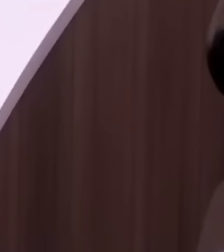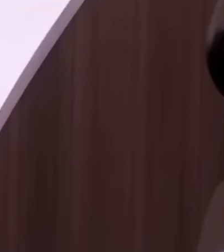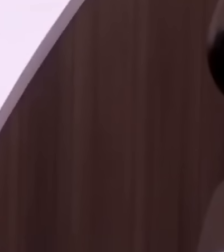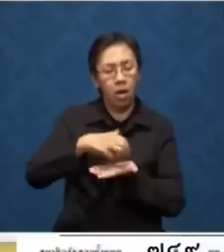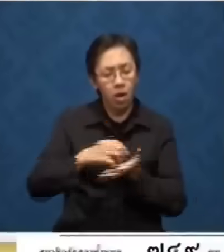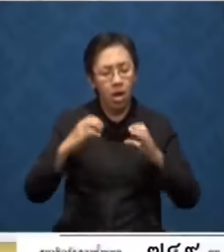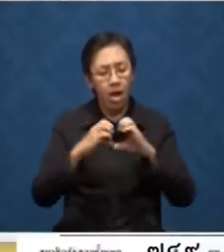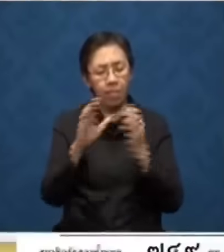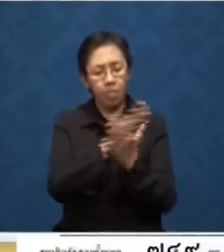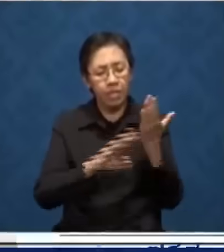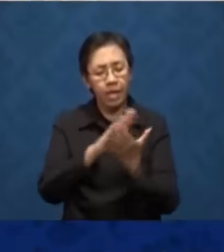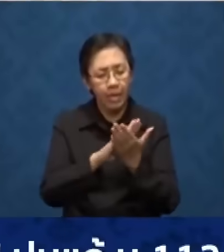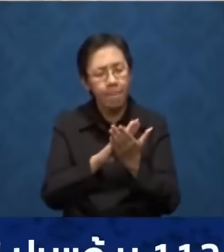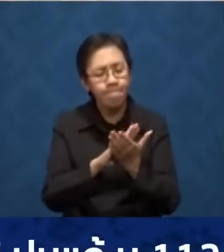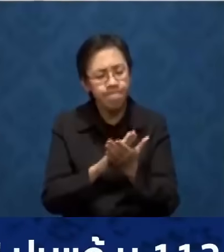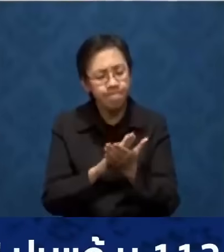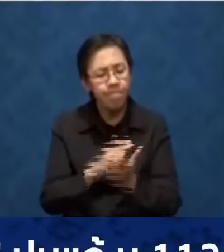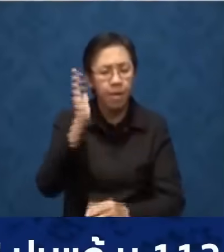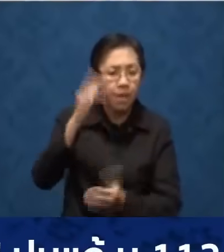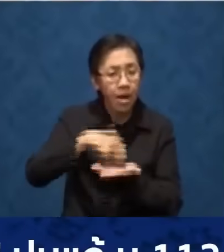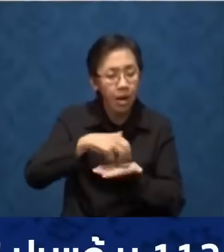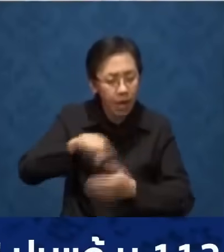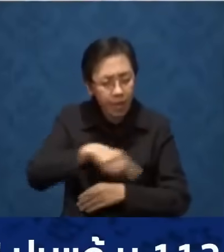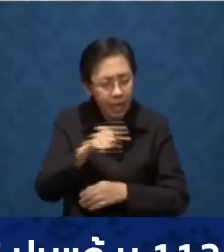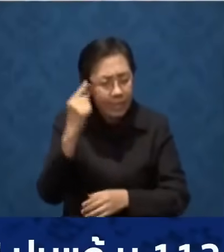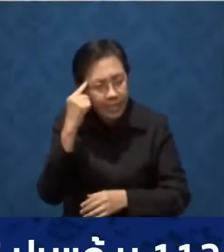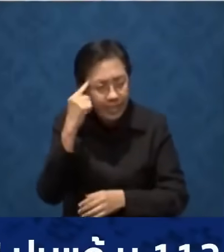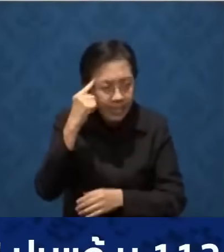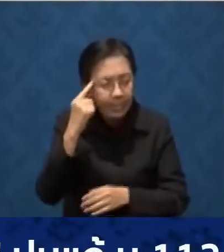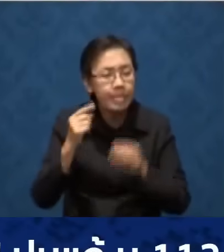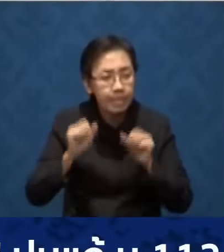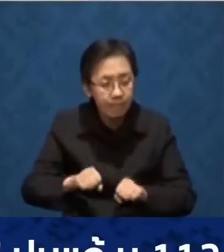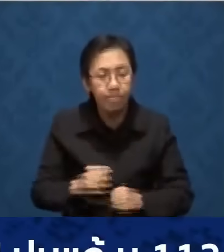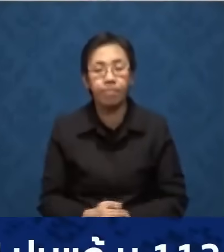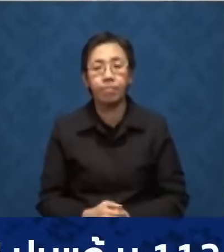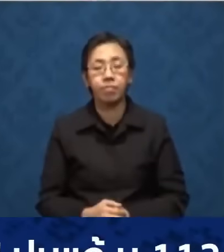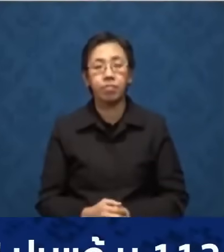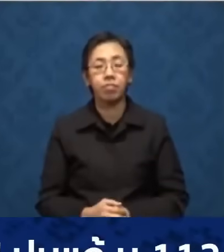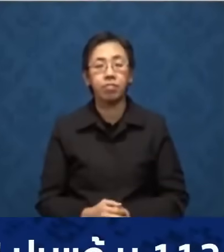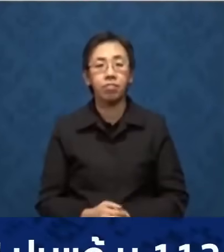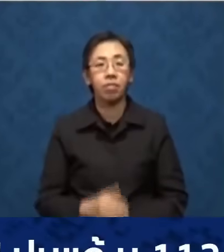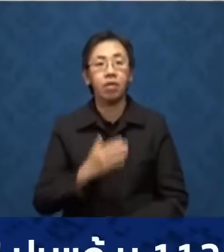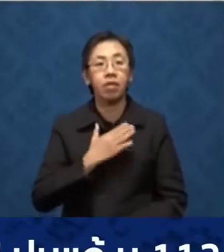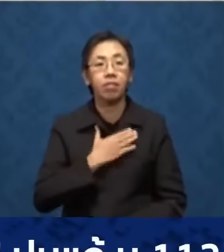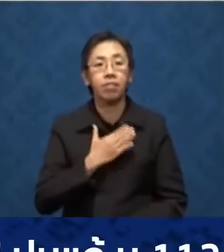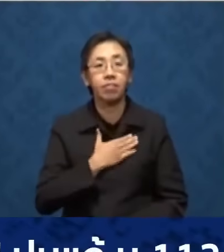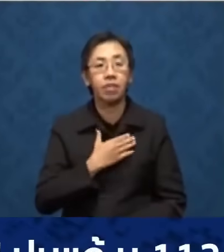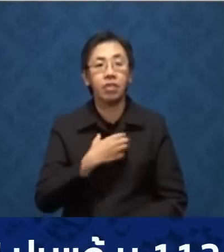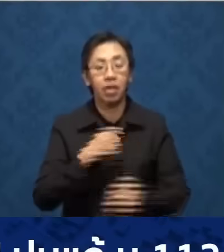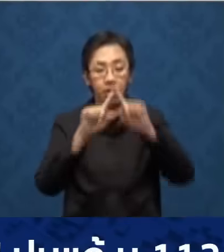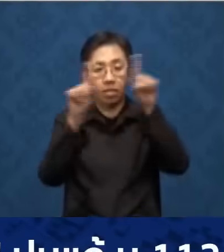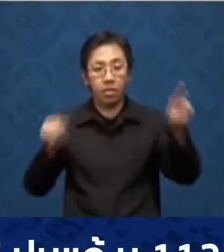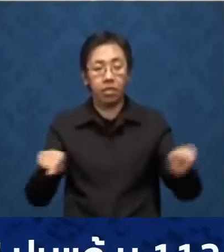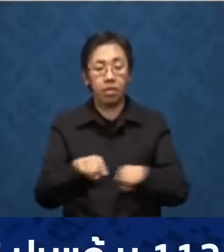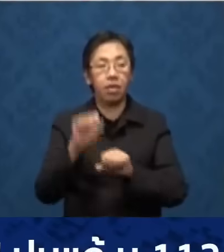ายชาดาไทยเศรษสมาชิกสภาผู้แทนราษฎรจังหวัดอุทัยธานีของพรรคภูมิใจไทยนะครับพูดถึงคุณสมบัติของนายพิธา